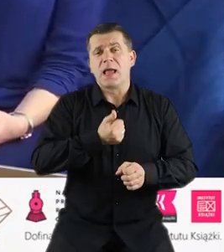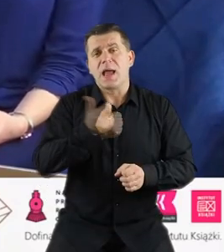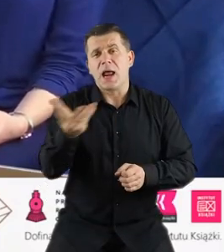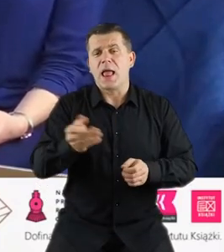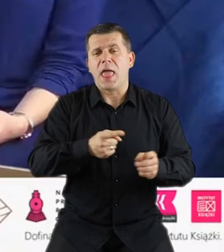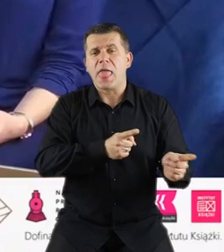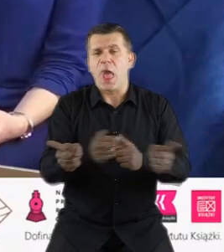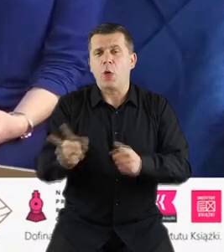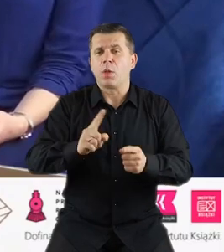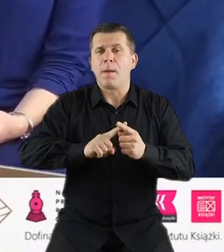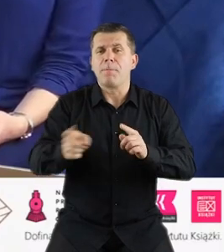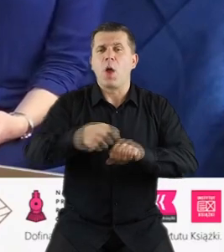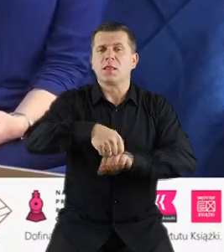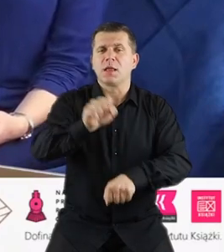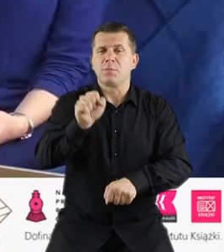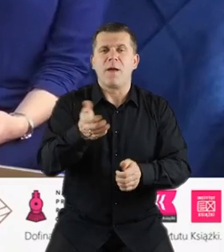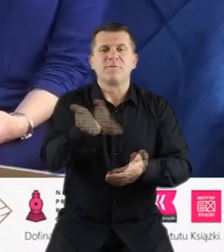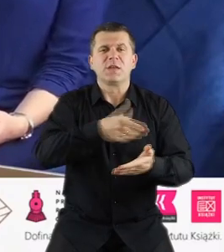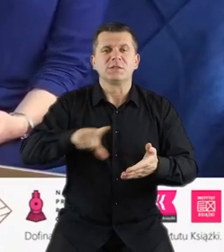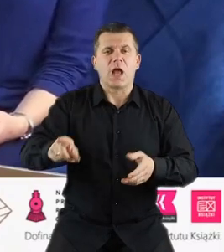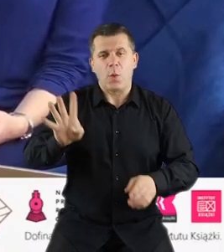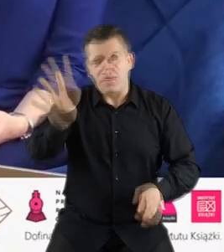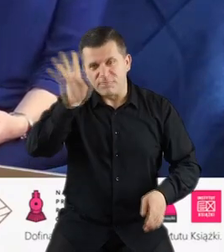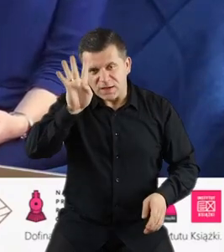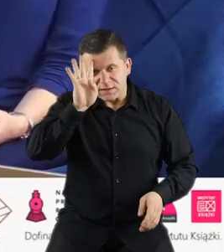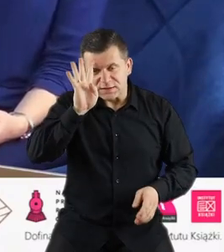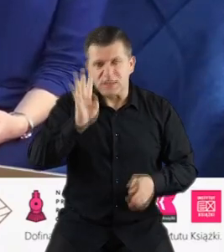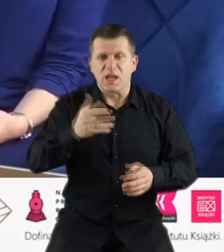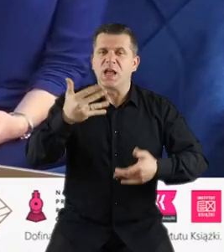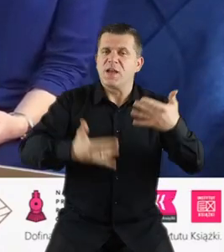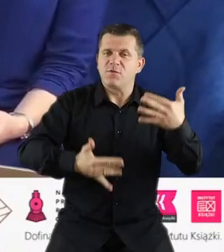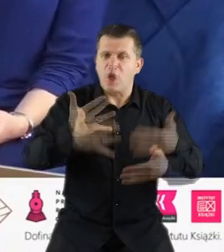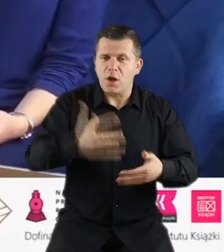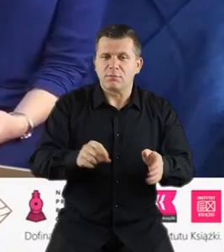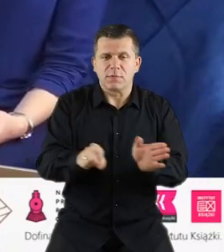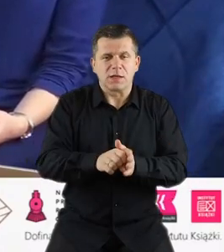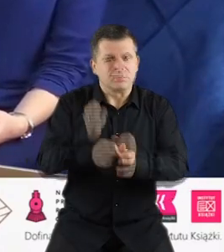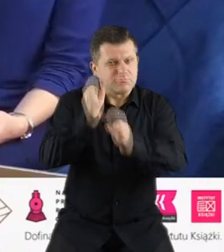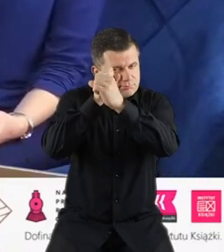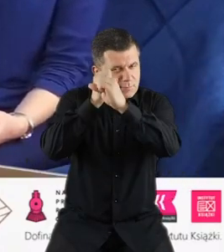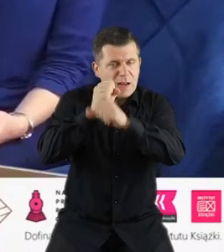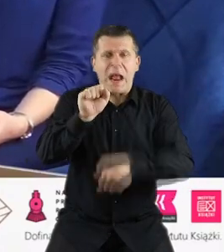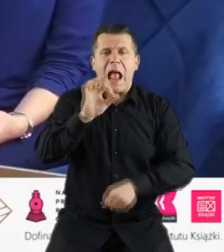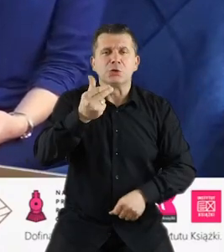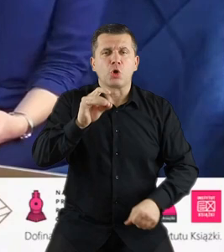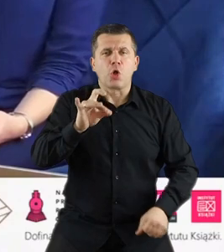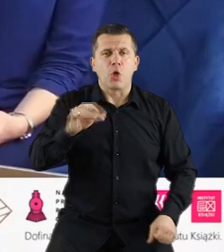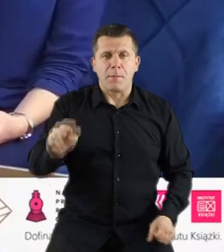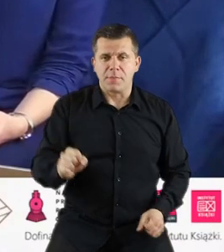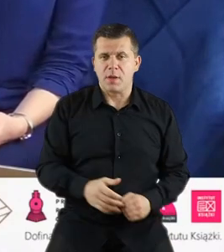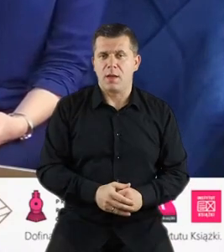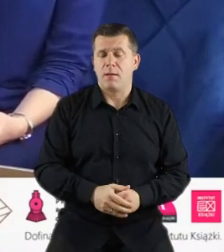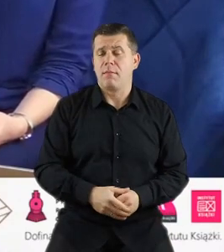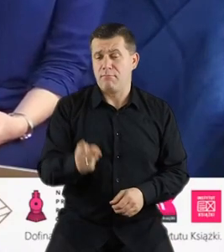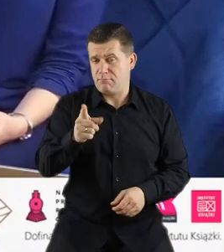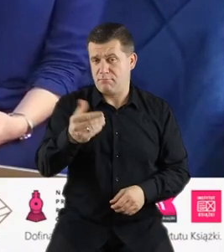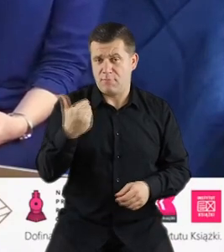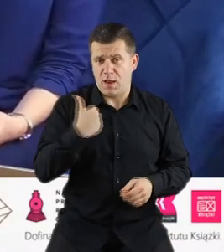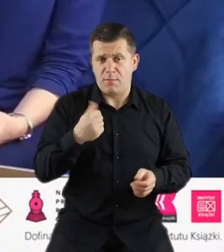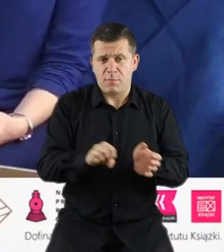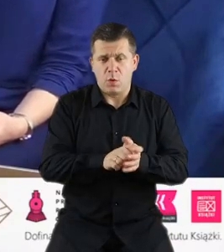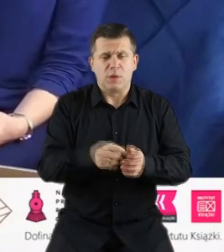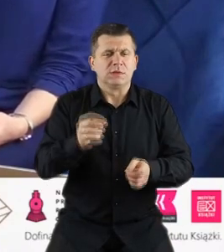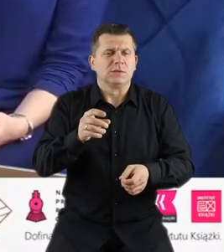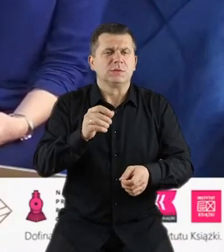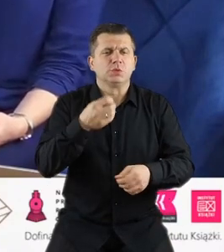podyplomowych kierunków na Wydziale Fizyki, Informatyki i Astronomii, a również dotknęła pani nawet